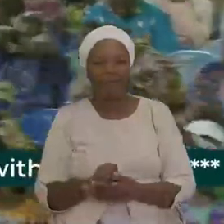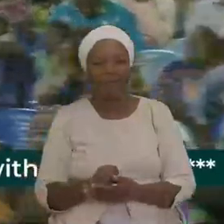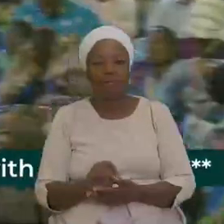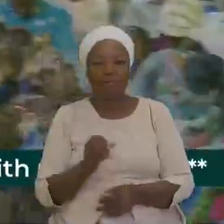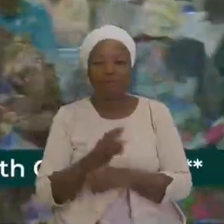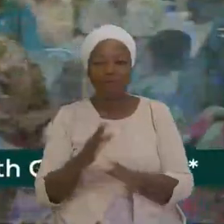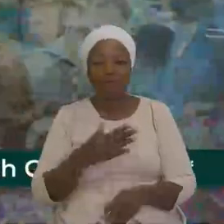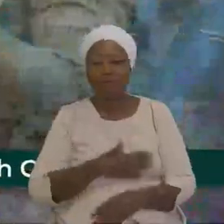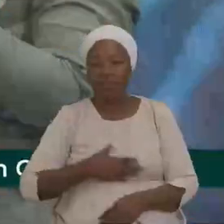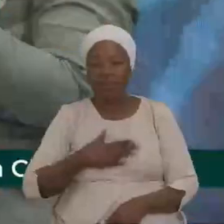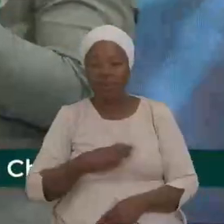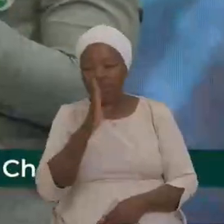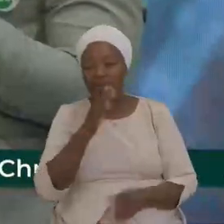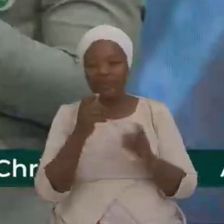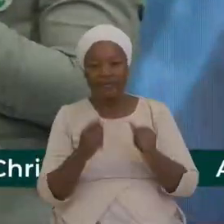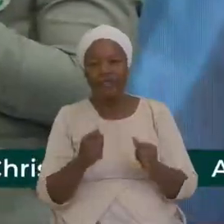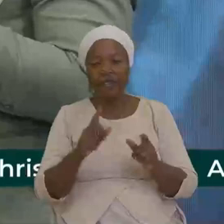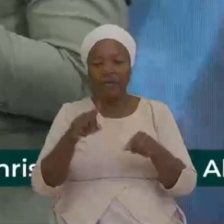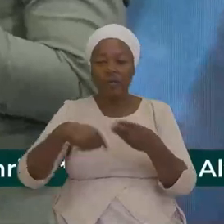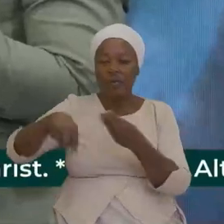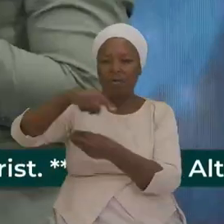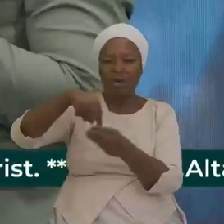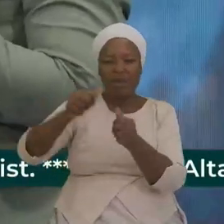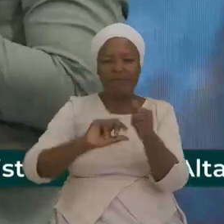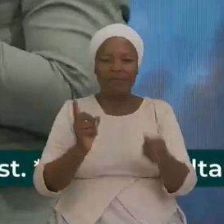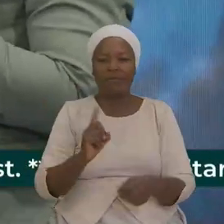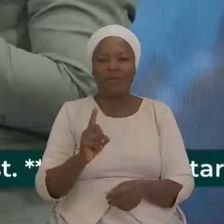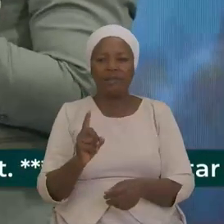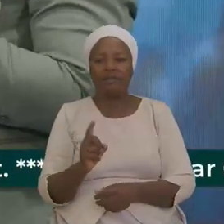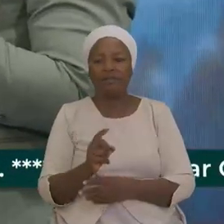Conseiller, occupons-nous rapidement de ces gens-là.